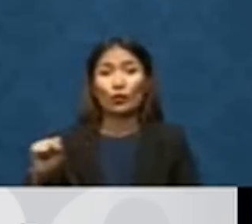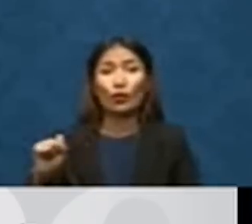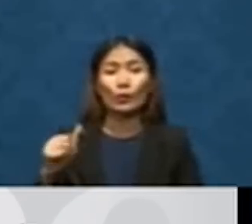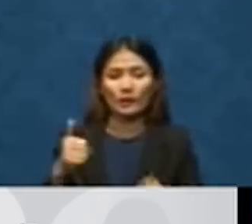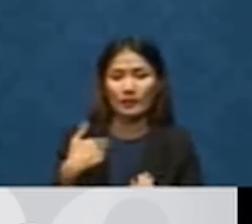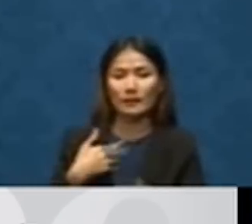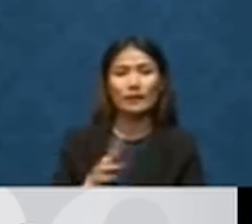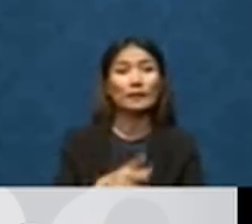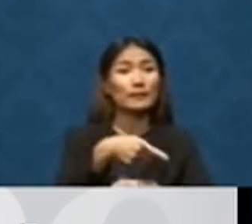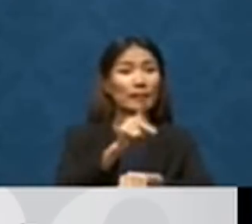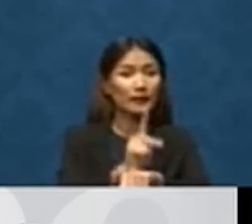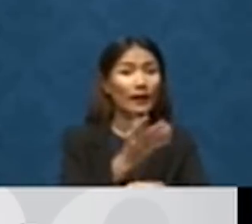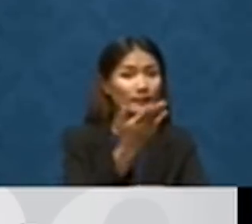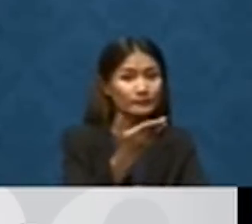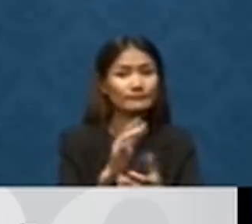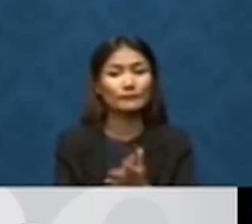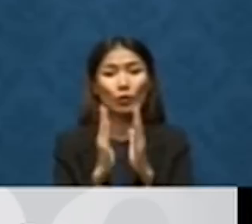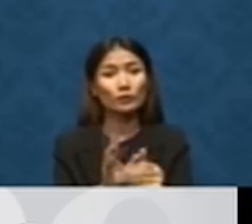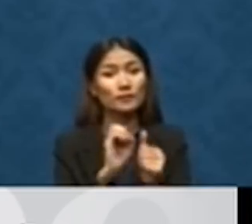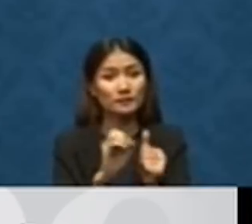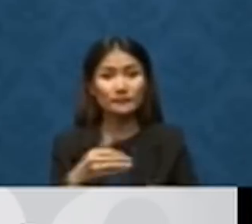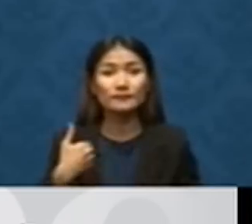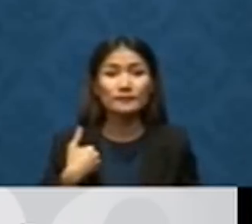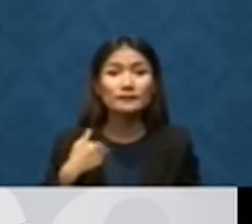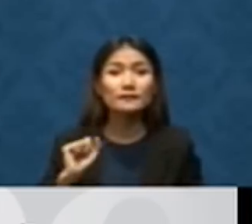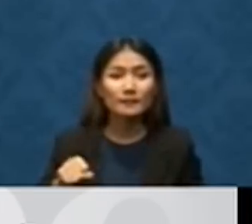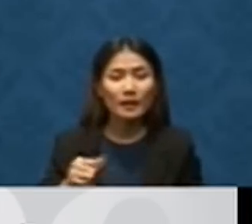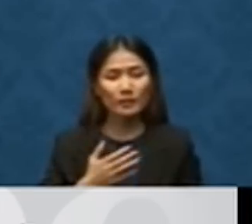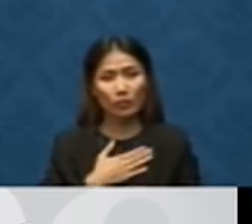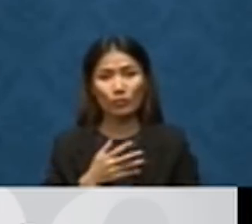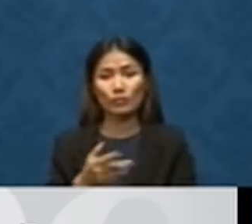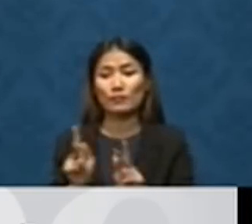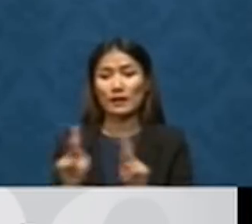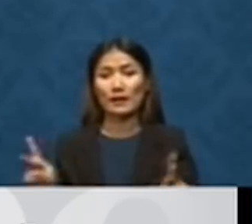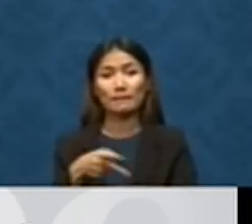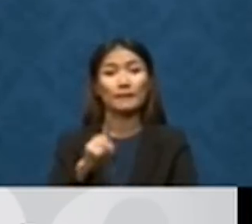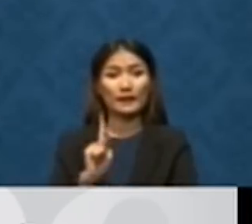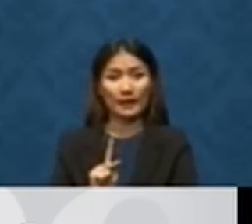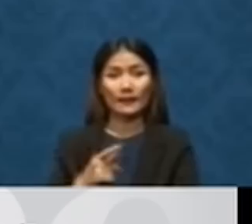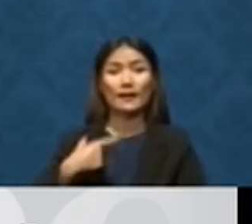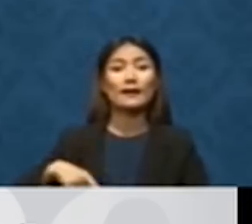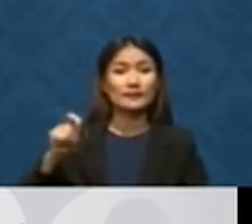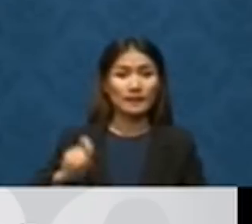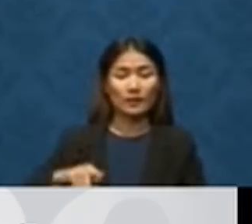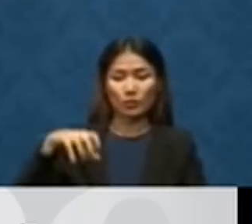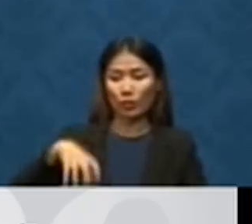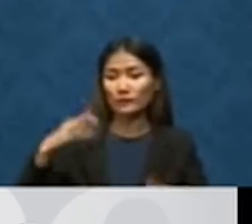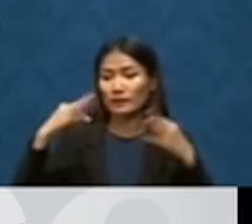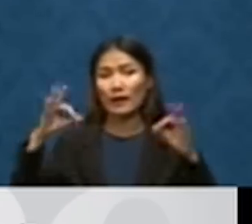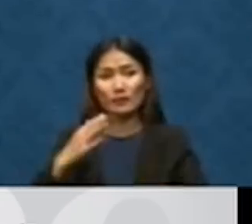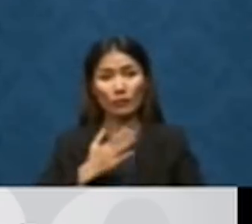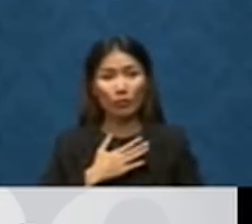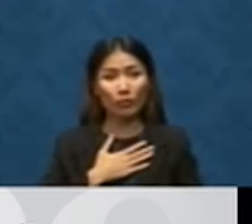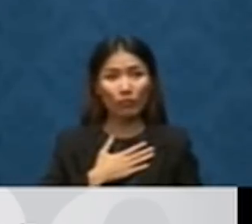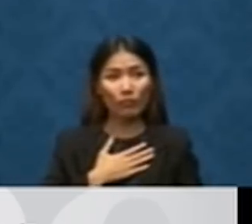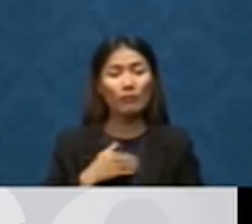้ไม่เคยเลยนะฮะแม้กระทั่งเรื่องที่เกี่ยวข้องโดยตรงเนี่ยจึงไม่รู้ว่ามีนายกของประเทศนะฮะประเทศไหน แล้วก็มีแสกคุณธนากรด้วย